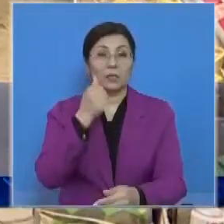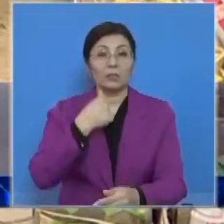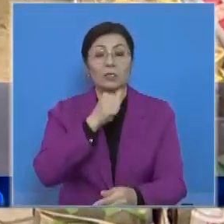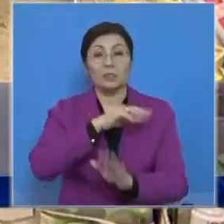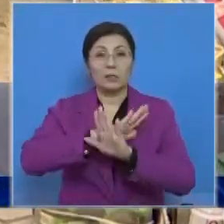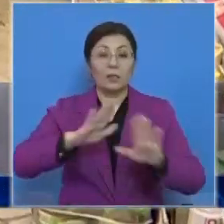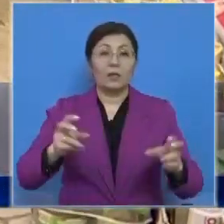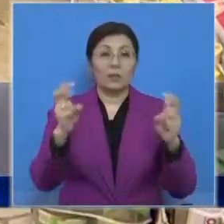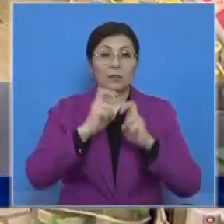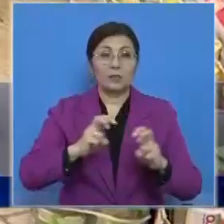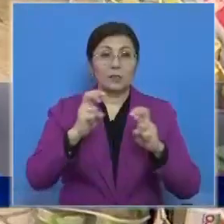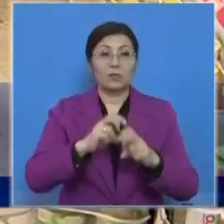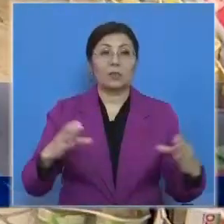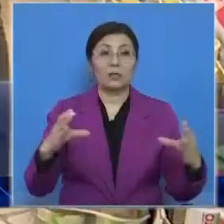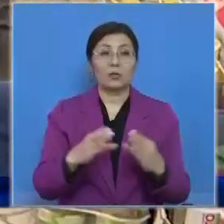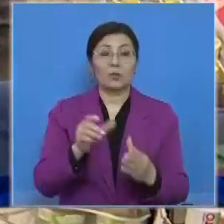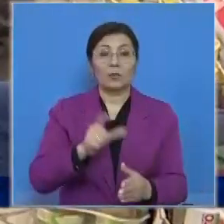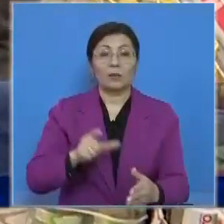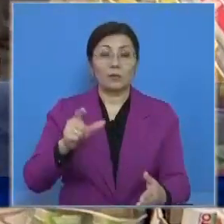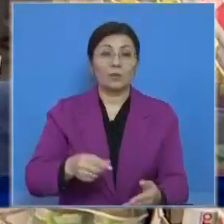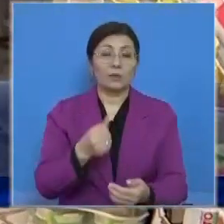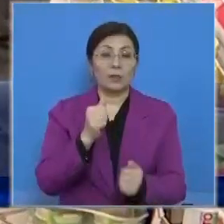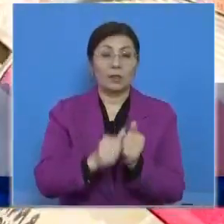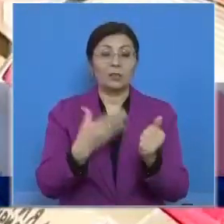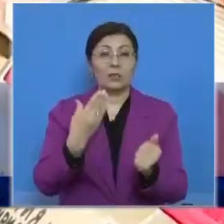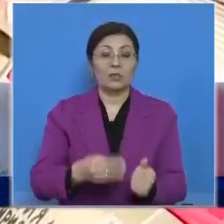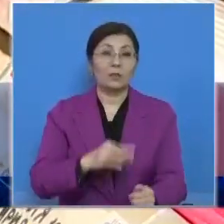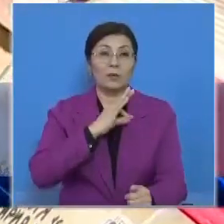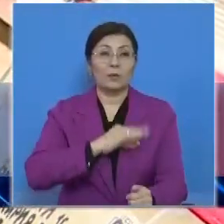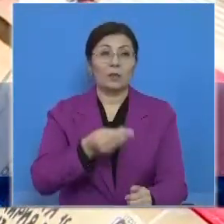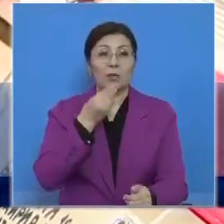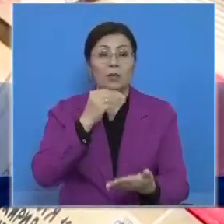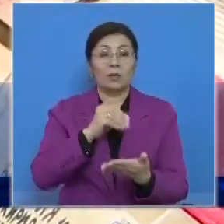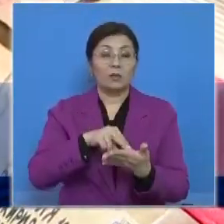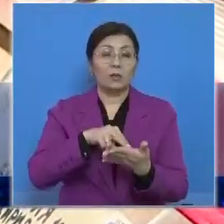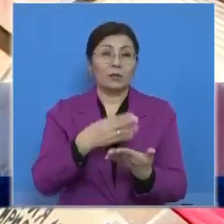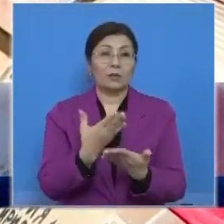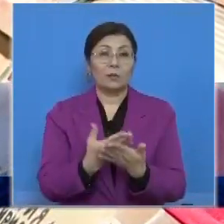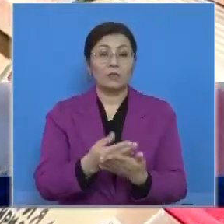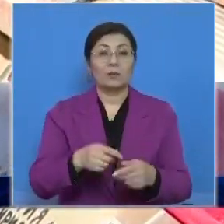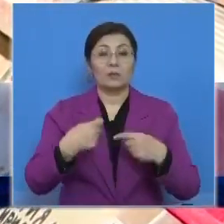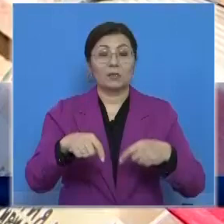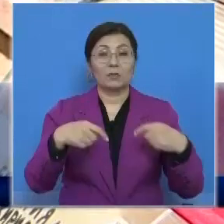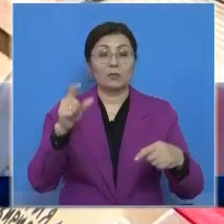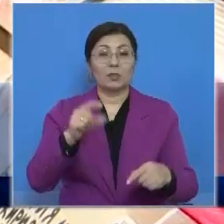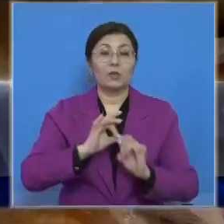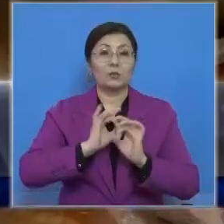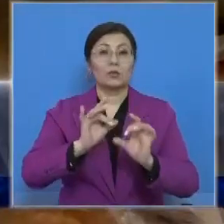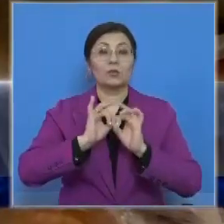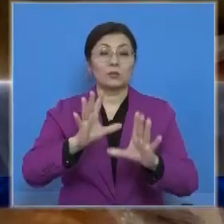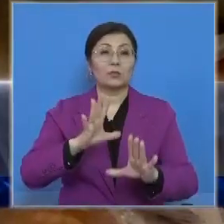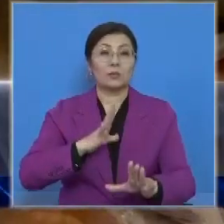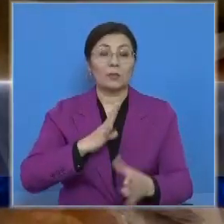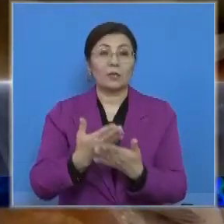емес. Тексеріске шыққан топ өкілдері күнделікті тұтынатын тағамдардың құнын бағамдап, сатушыларға түсіндіру жұмыстарын жүргізді.